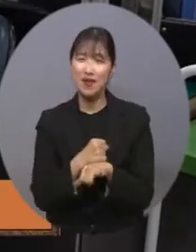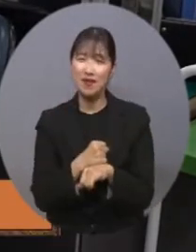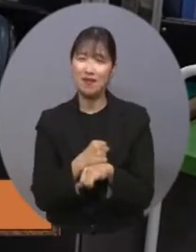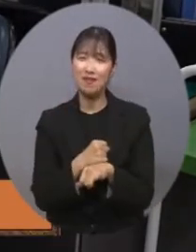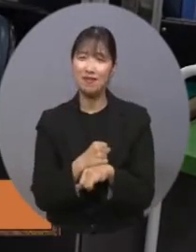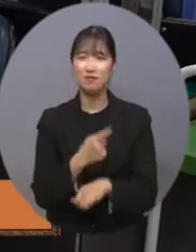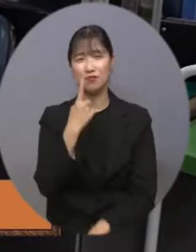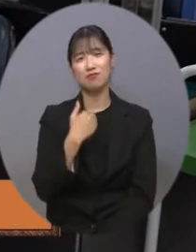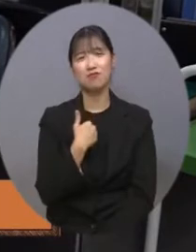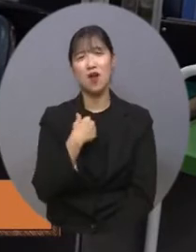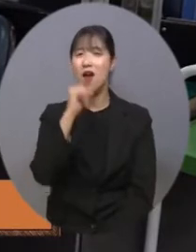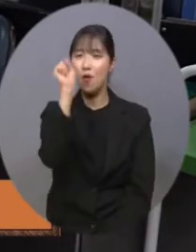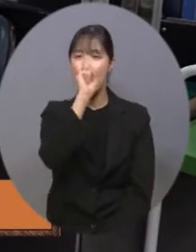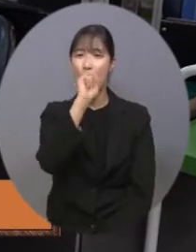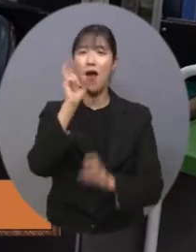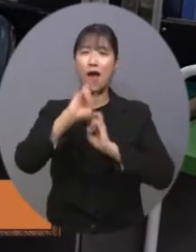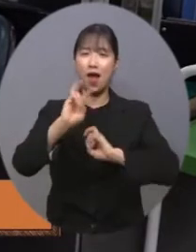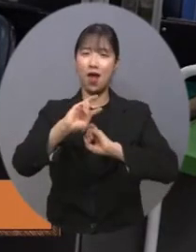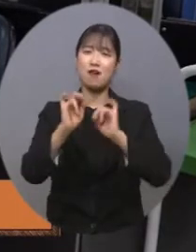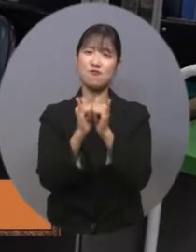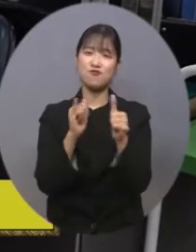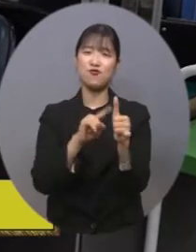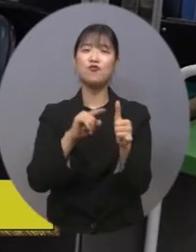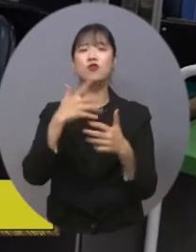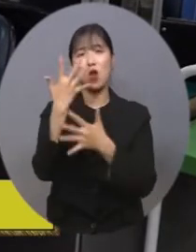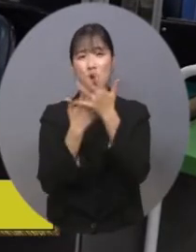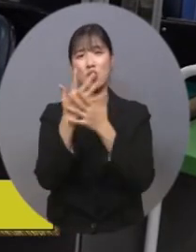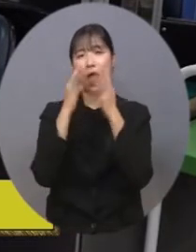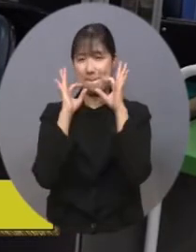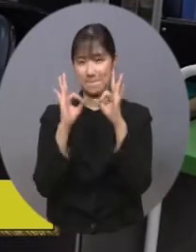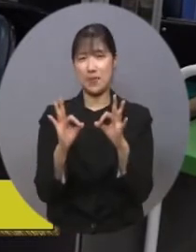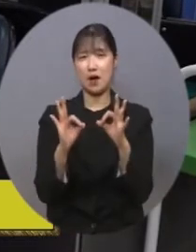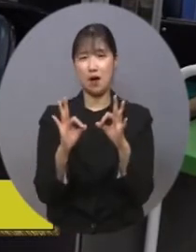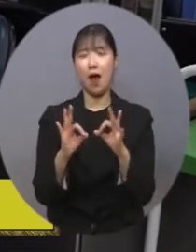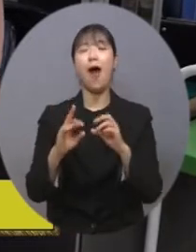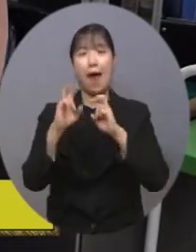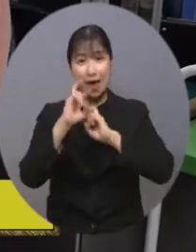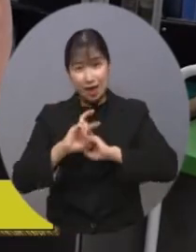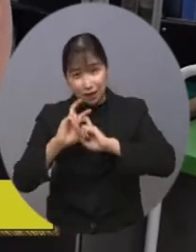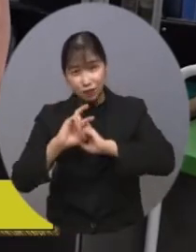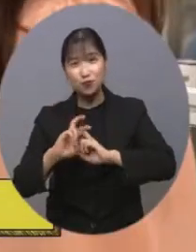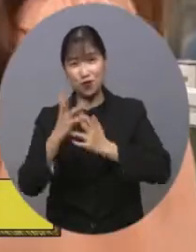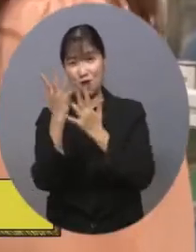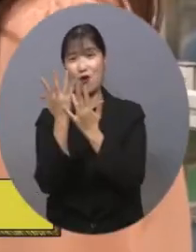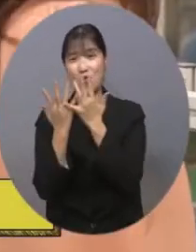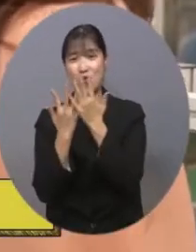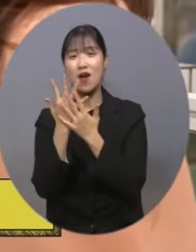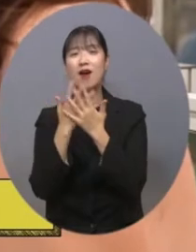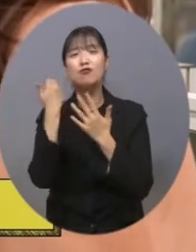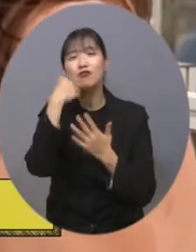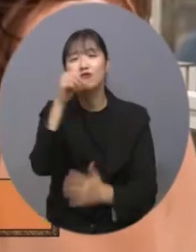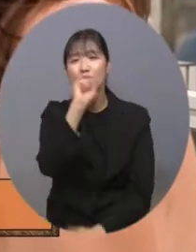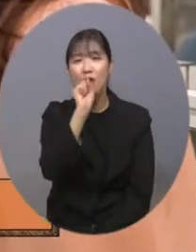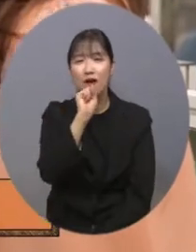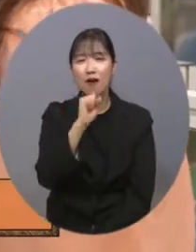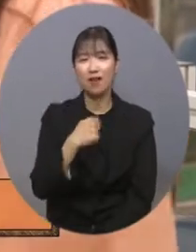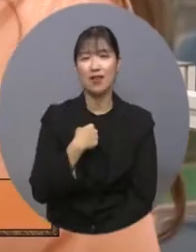저는 그냥 좋아하는 가수 영상인가요? 가수들 영상? 네. 어떤 가수